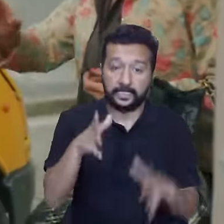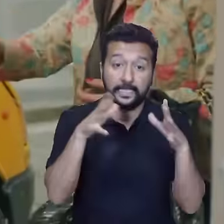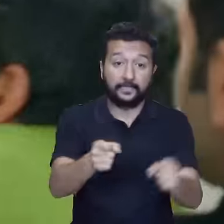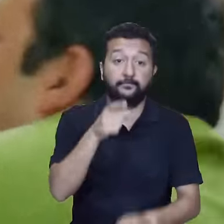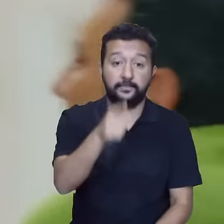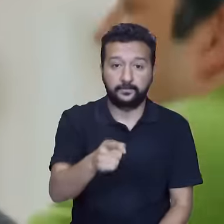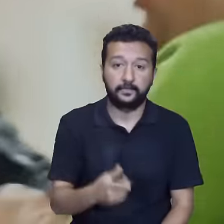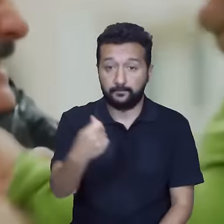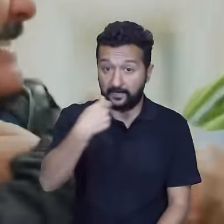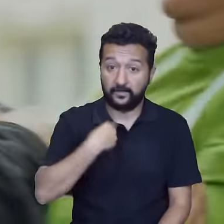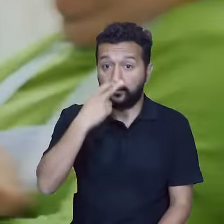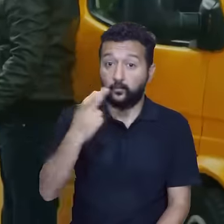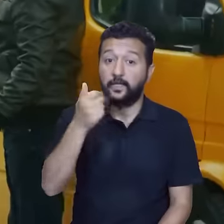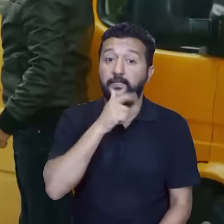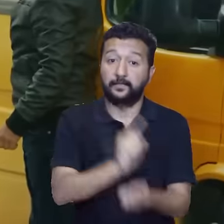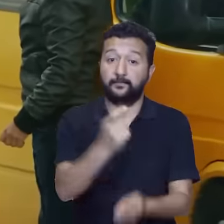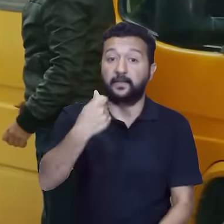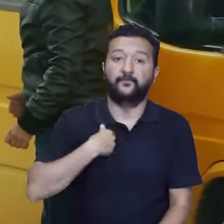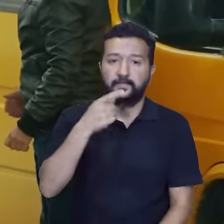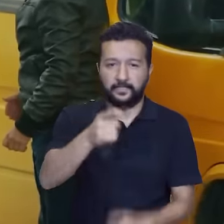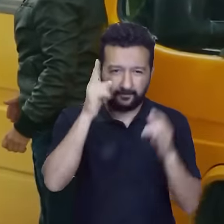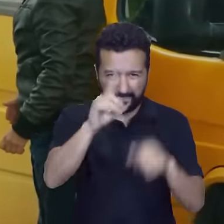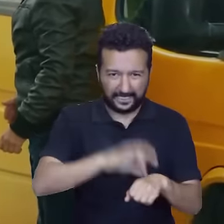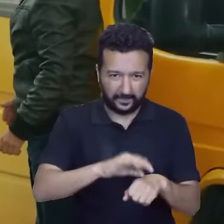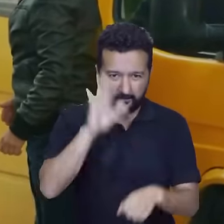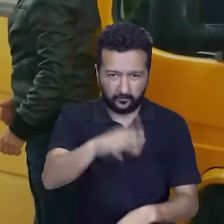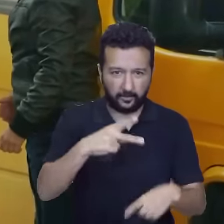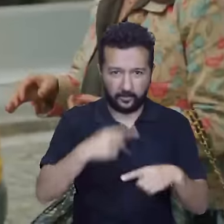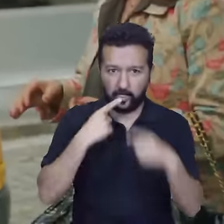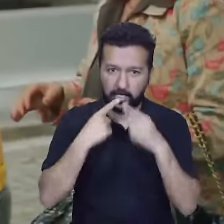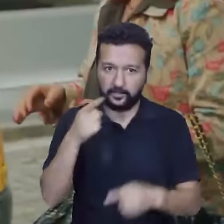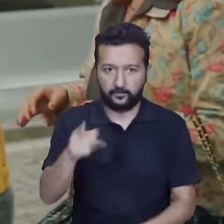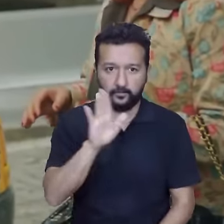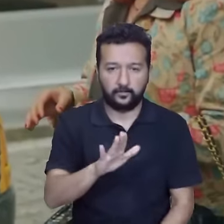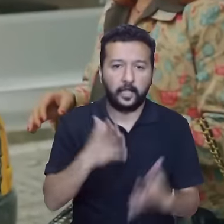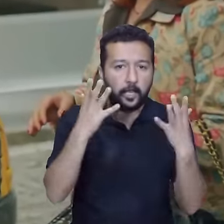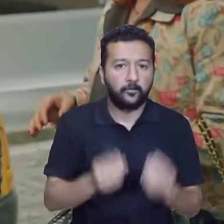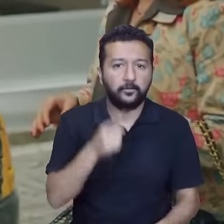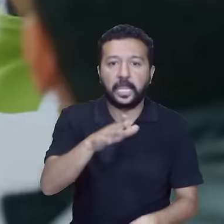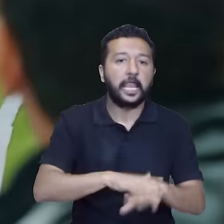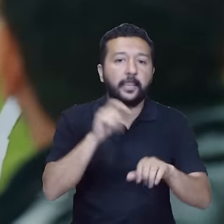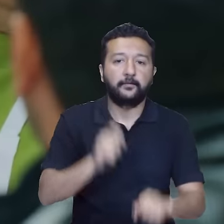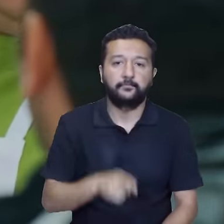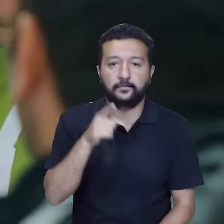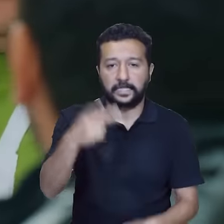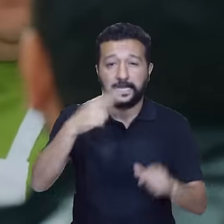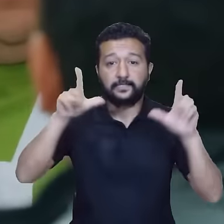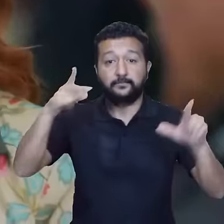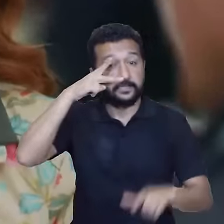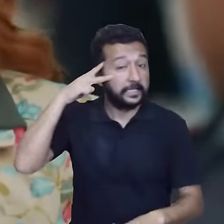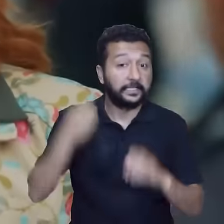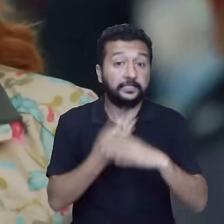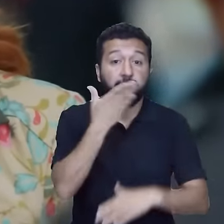yapıştı. Ver lan paramı, dolandırıcı herif, paramı ver. Ya bir saniye, Zeki'cim bir şey konuşuyoruz şurada. Ne oluyor oğlum, sana ne yaptı gene? Ya tablo sahte